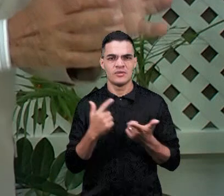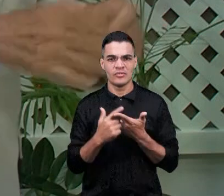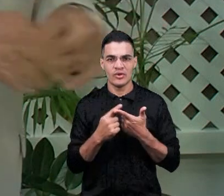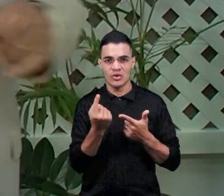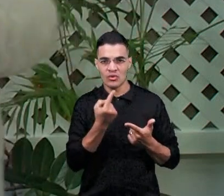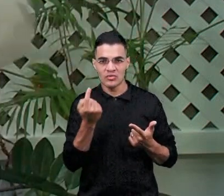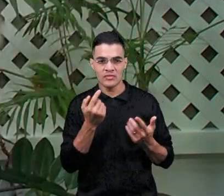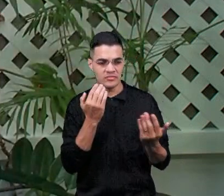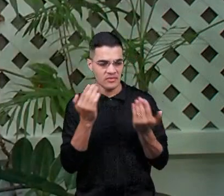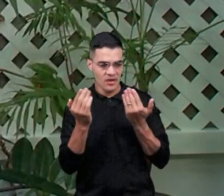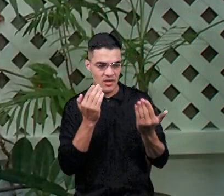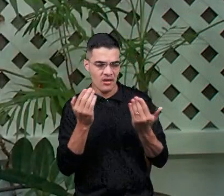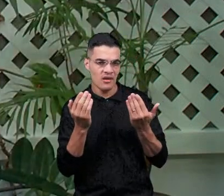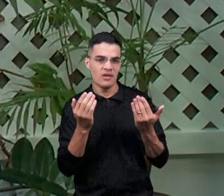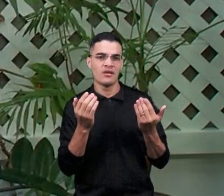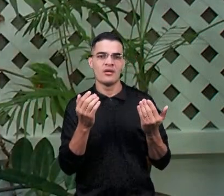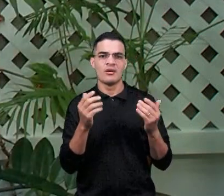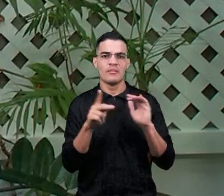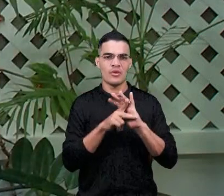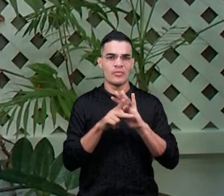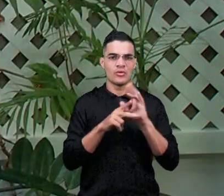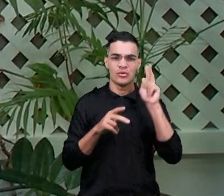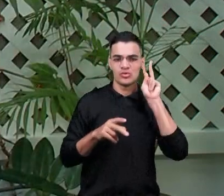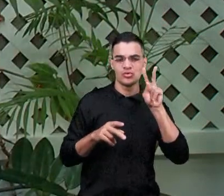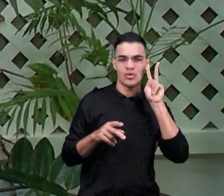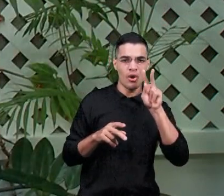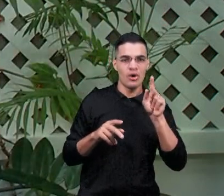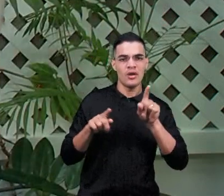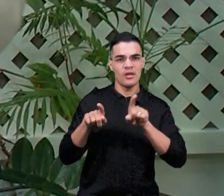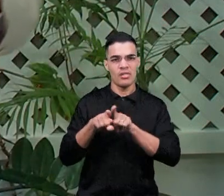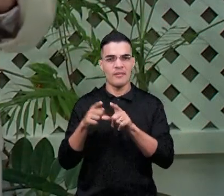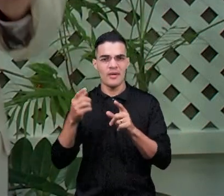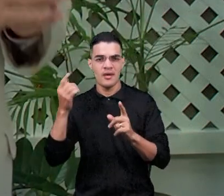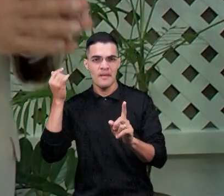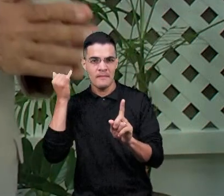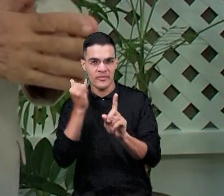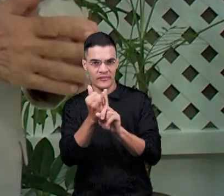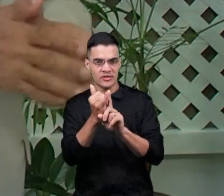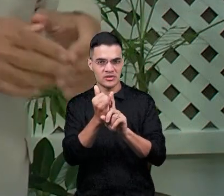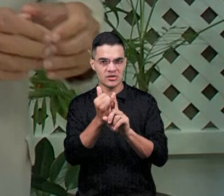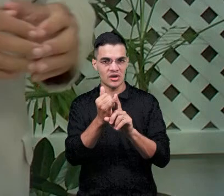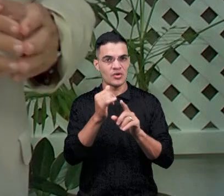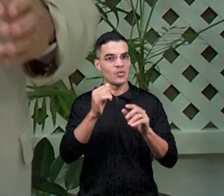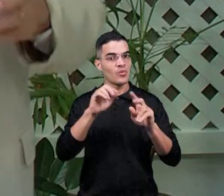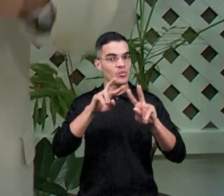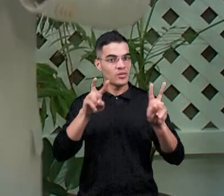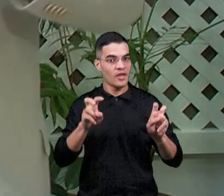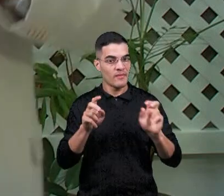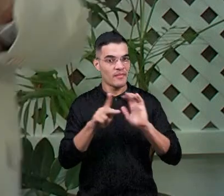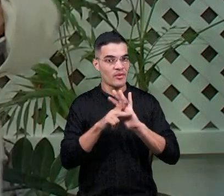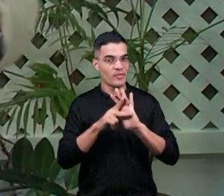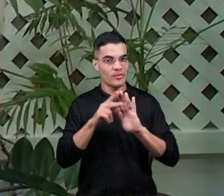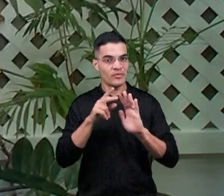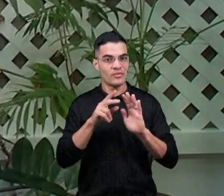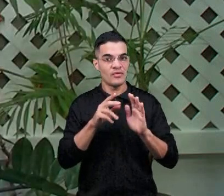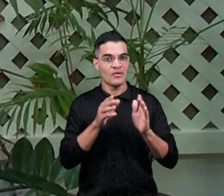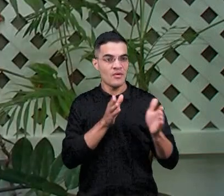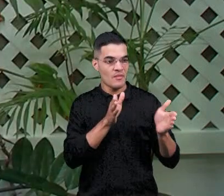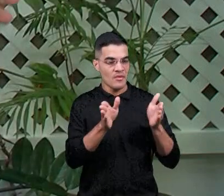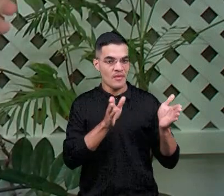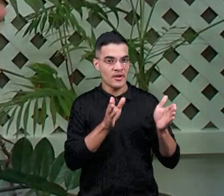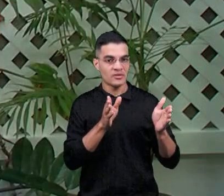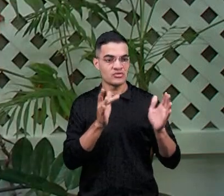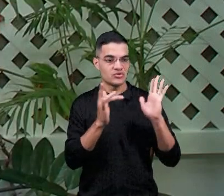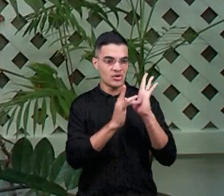aussi l'historique et nous allons aussi voir le prophétique. Dans cette rencontre de Jésus